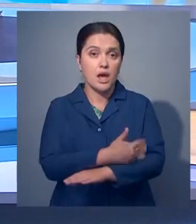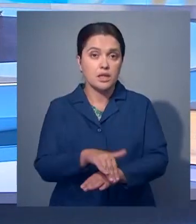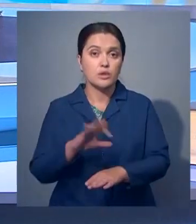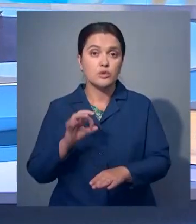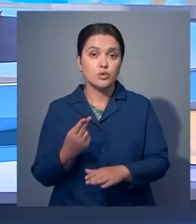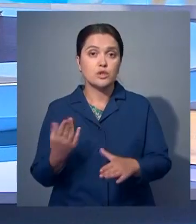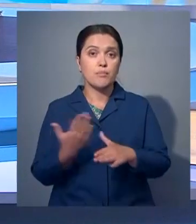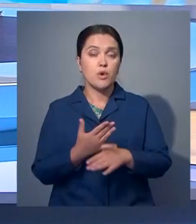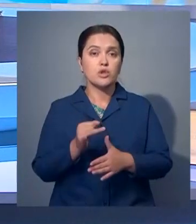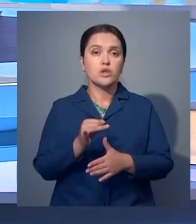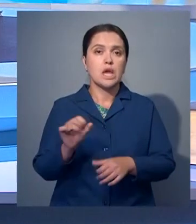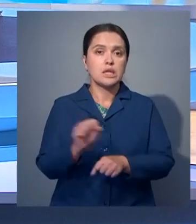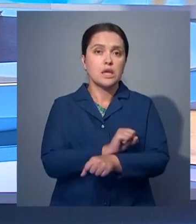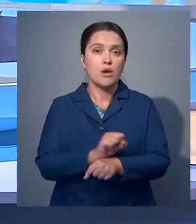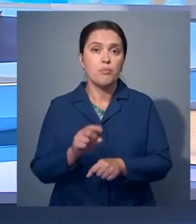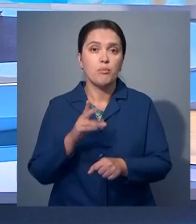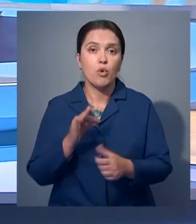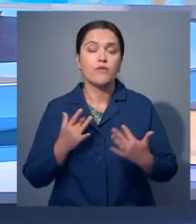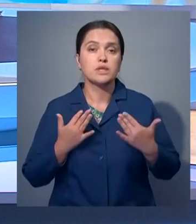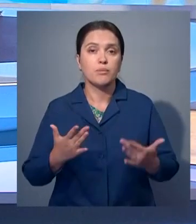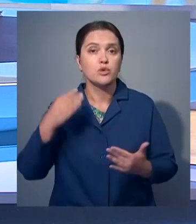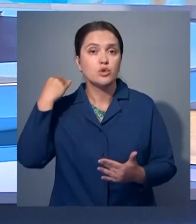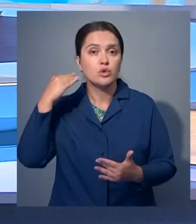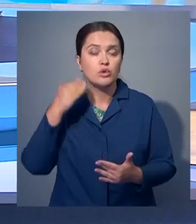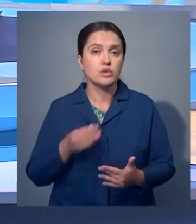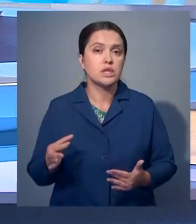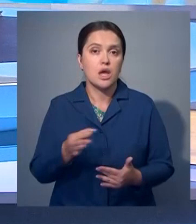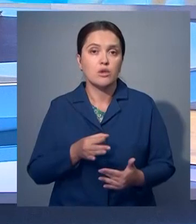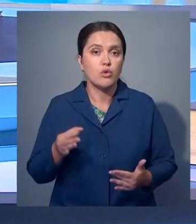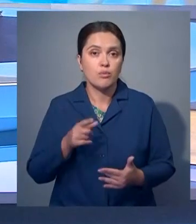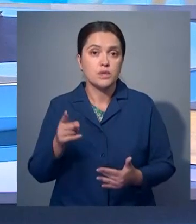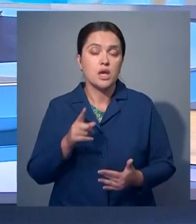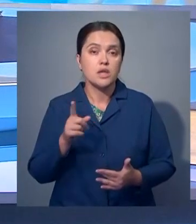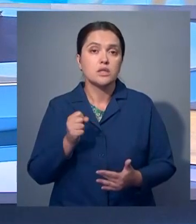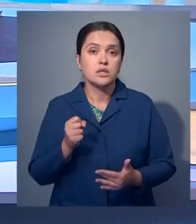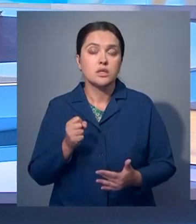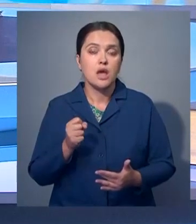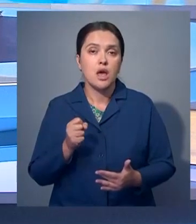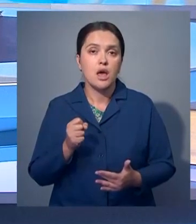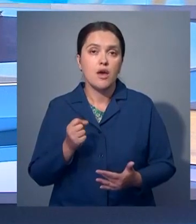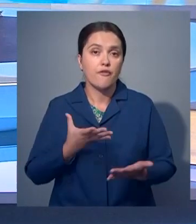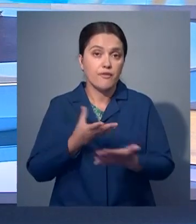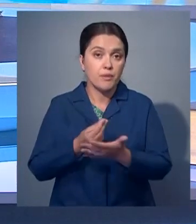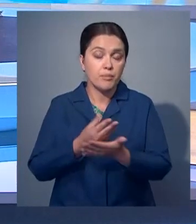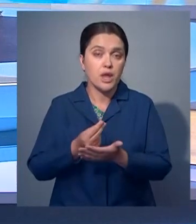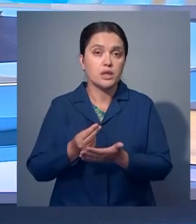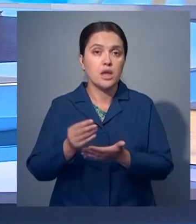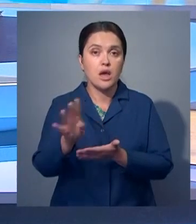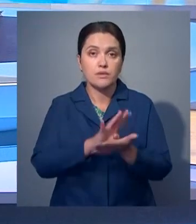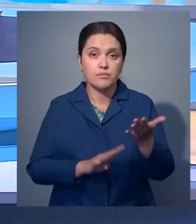Адресная социальная помощь продолжает бить рекорды по востребованности в Туркестанской области. Здесь за выплаты обратились